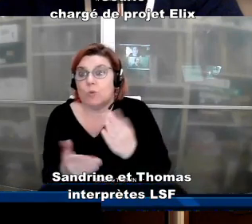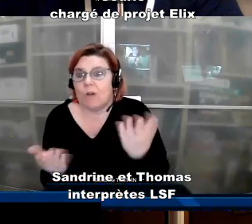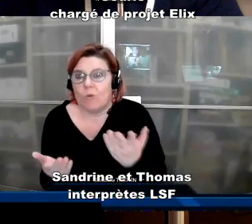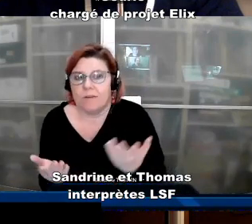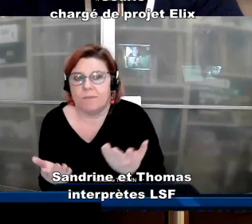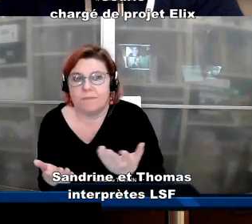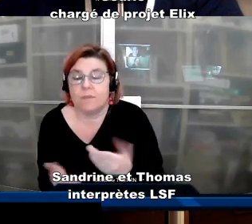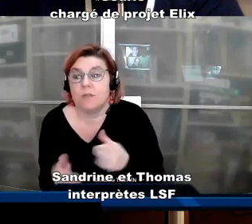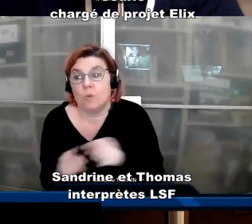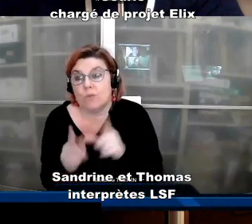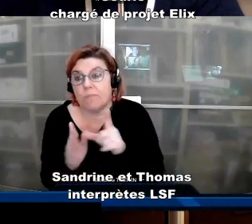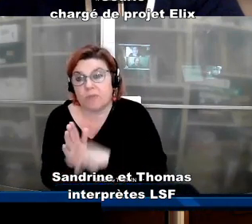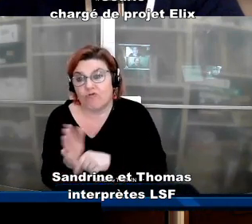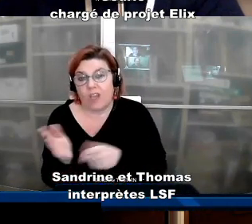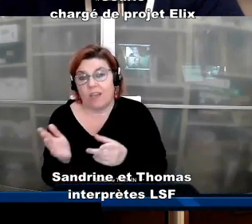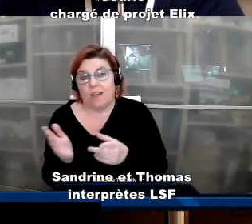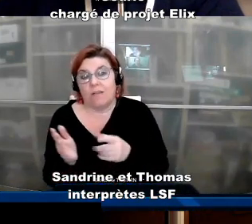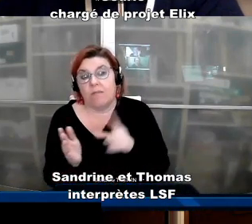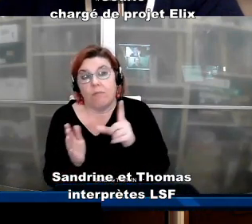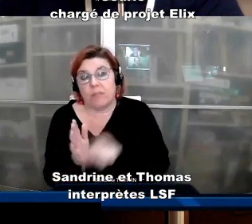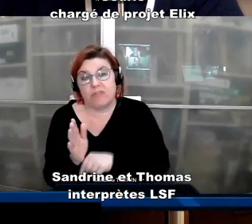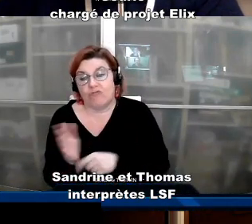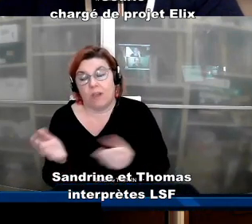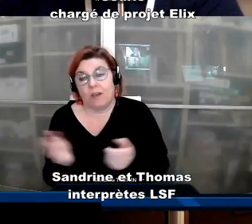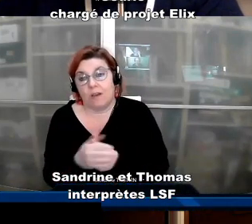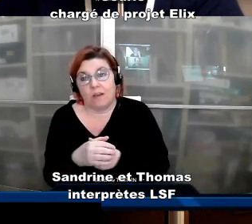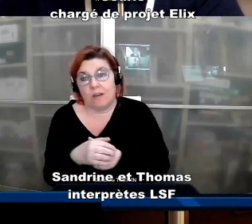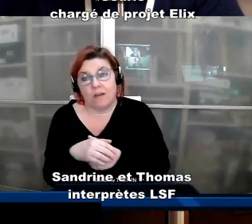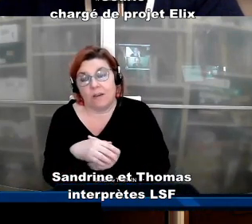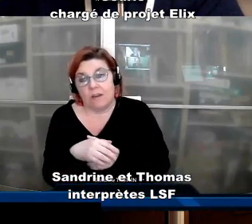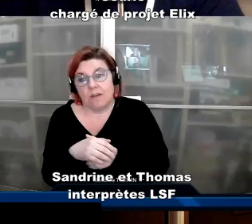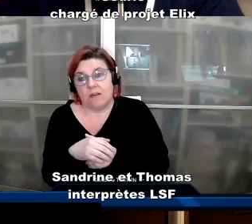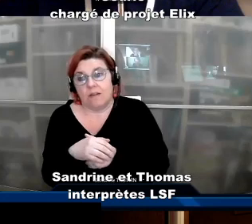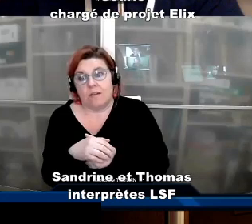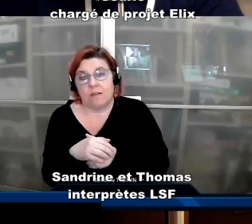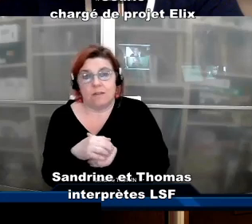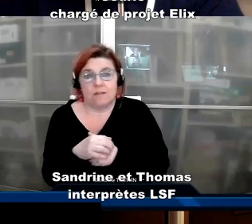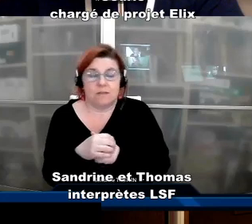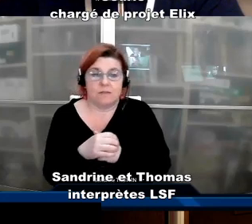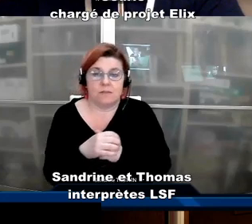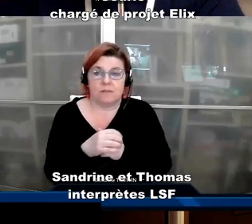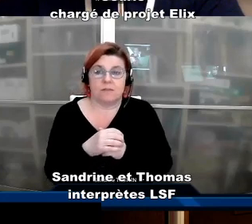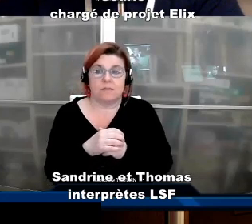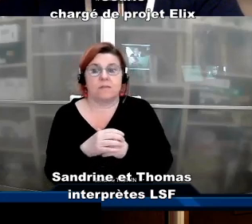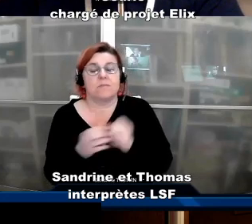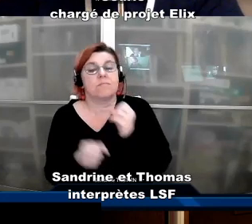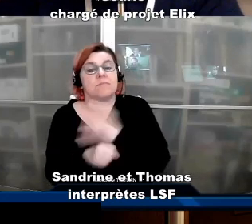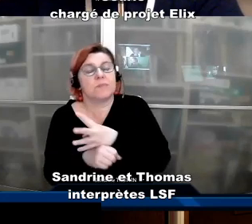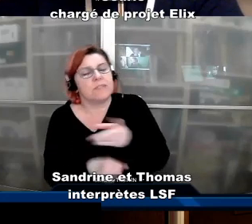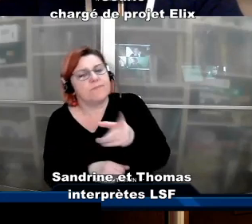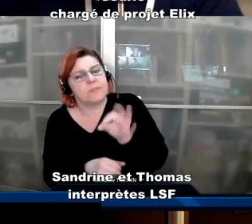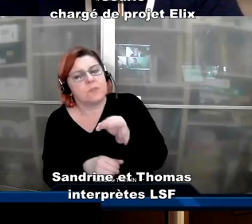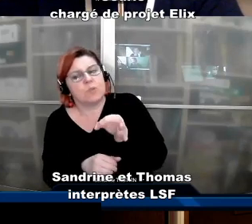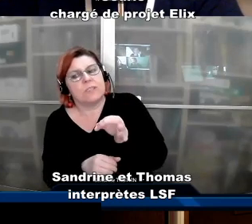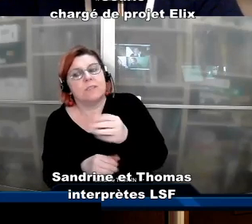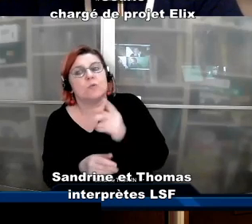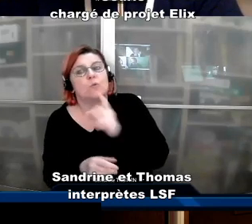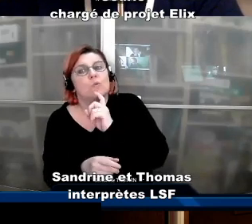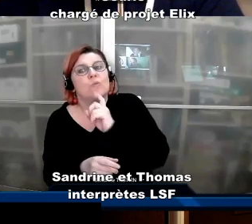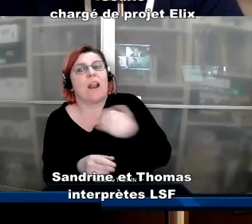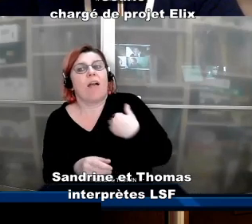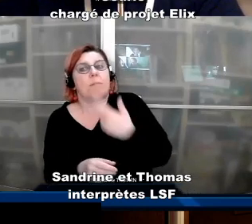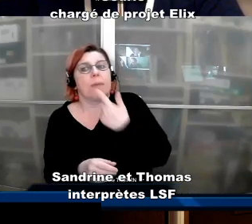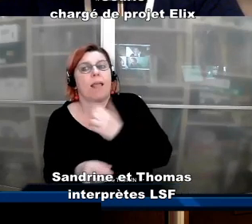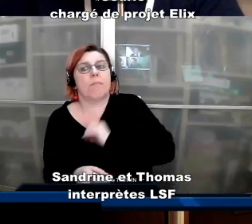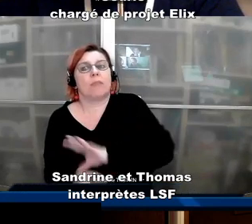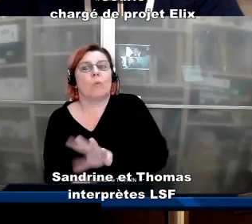c'est pas cher du tout, c'est pas cher du tout. Je t'ai coupé, Sébastien. Oui, on parlait d'Emmanuel Laborie tout à l'heure,